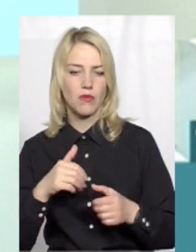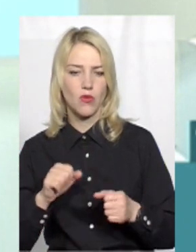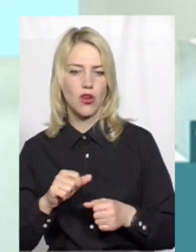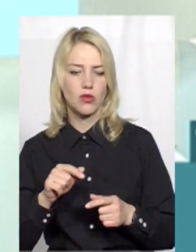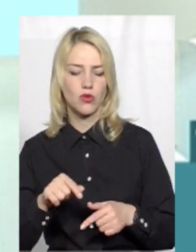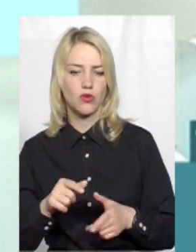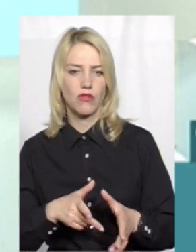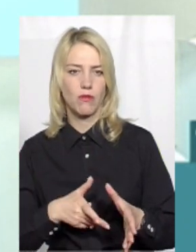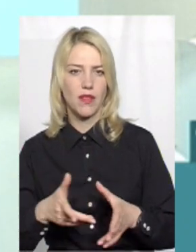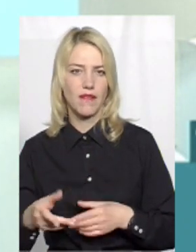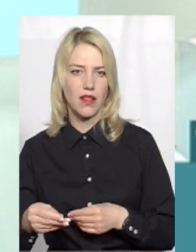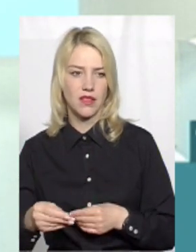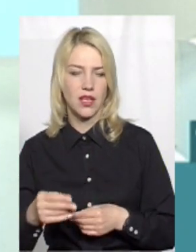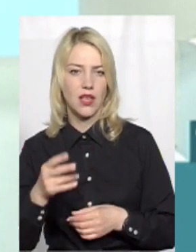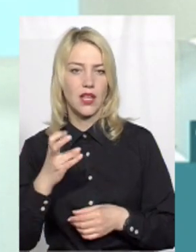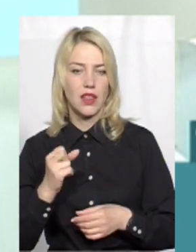зверху повпливати там на